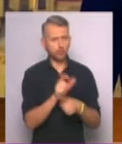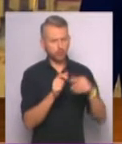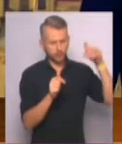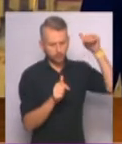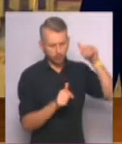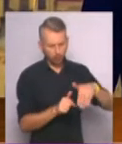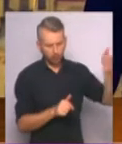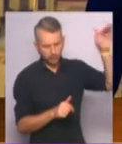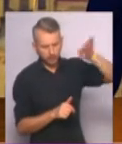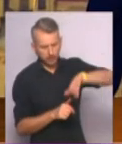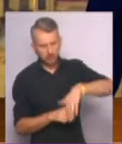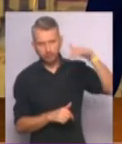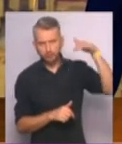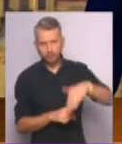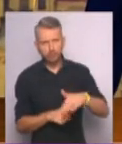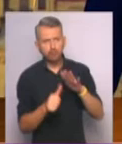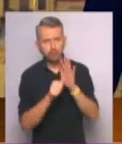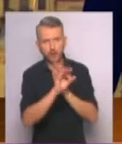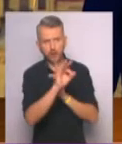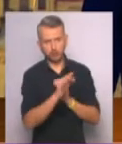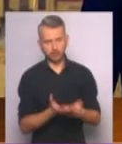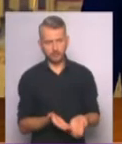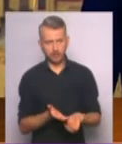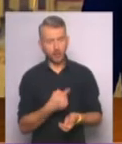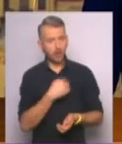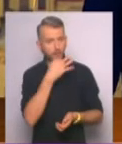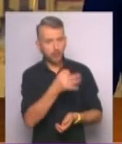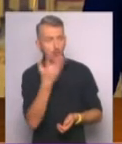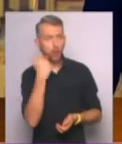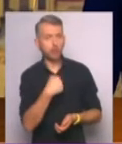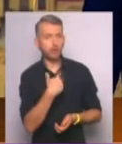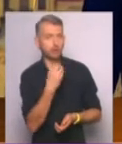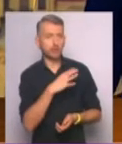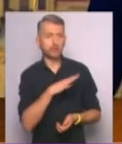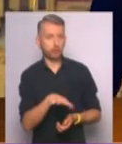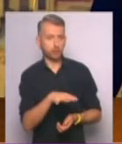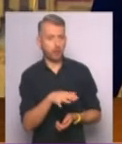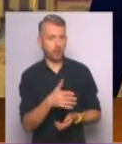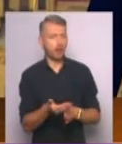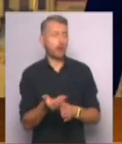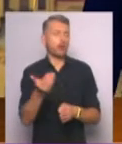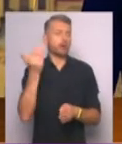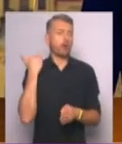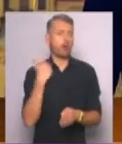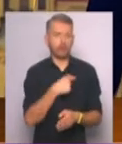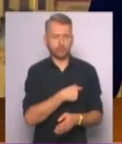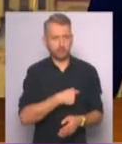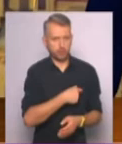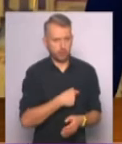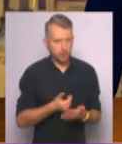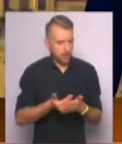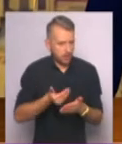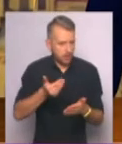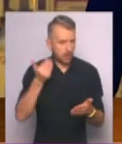схилі, ухилом більше 60 градусів. І скажу, що коли ж я ще не була задовго до того, як я ще стала депутатом,